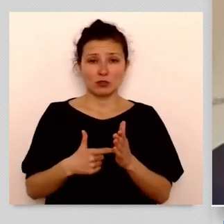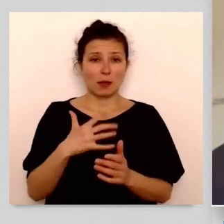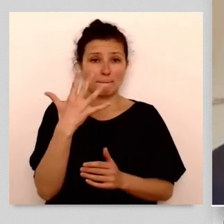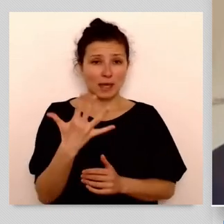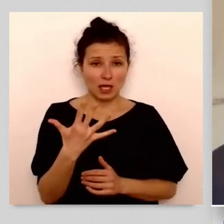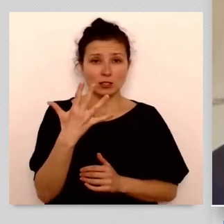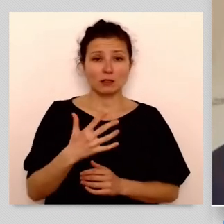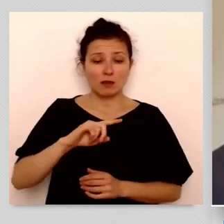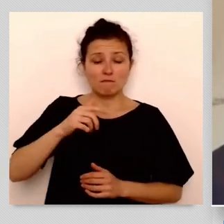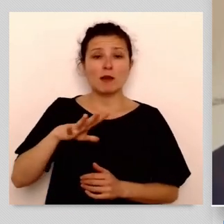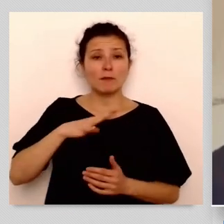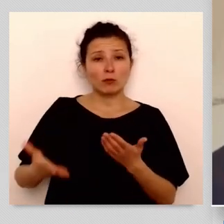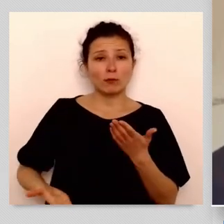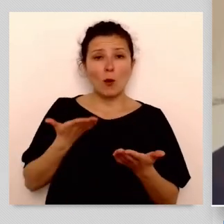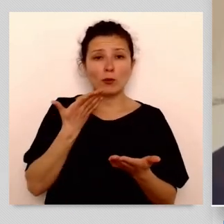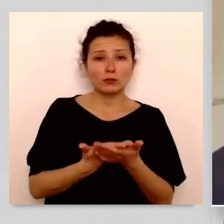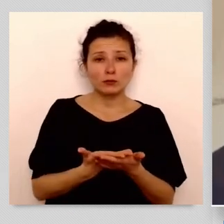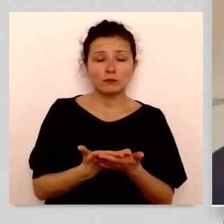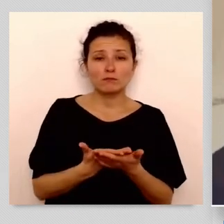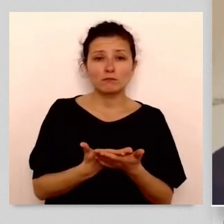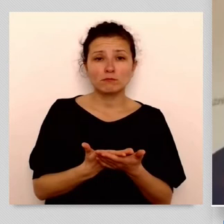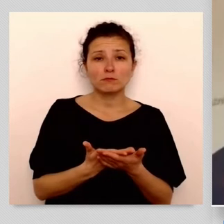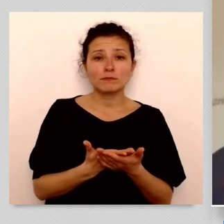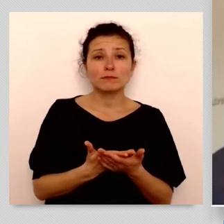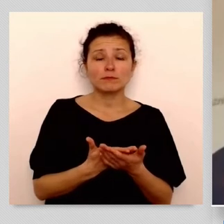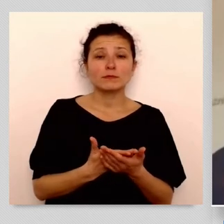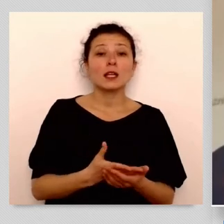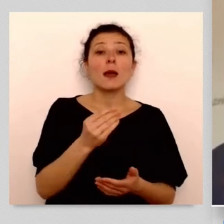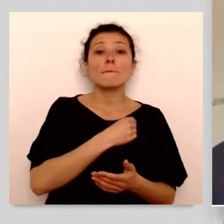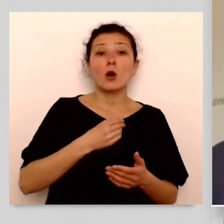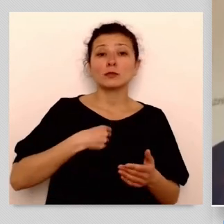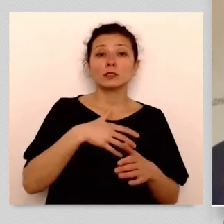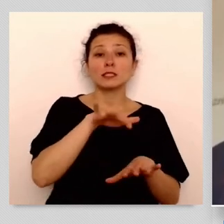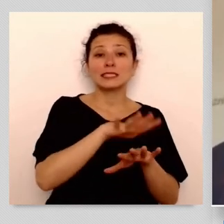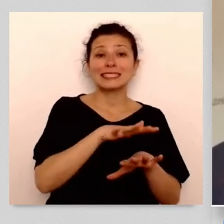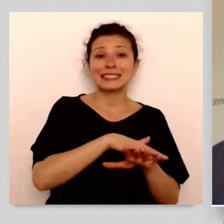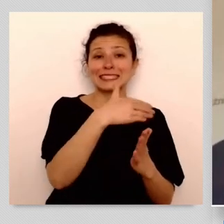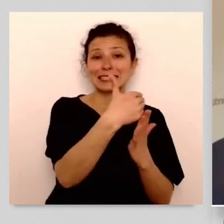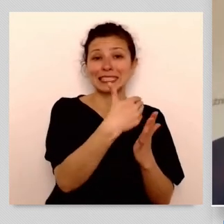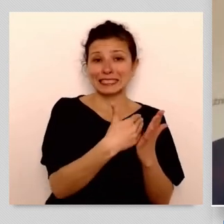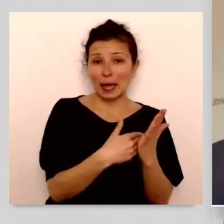2001-2005, zaproponowaliśmy włączenie do polskiego systemu